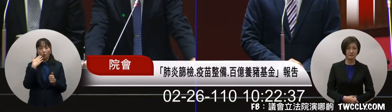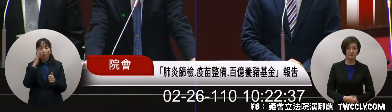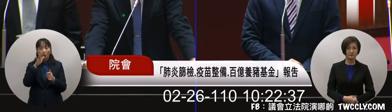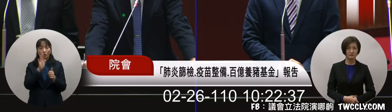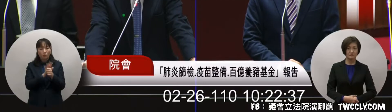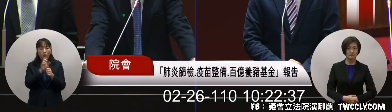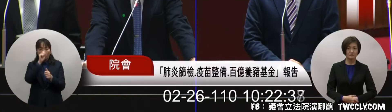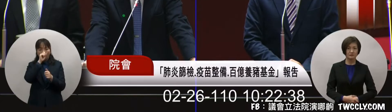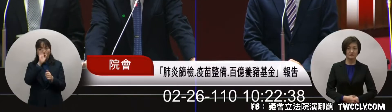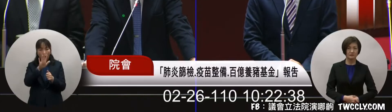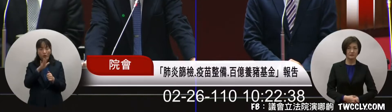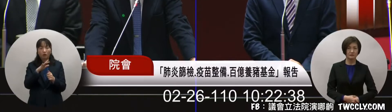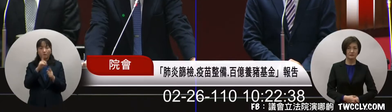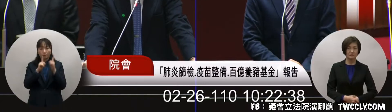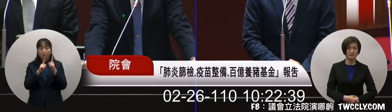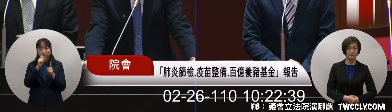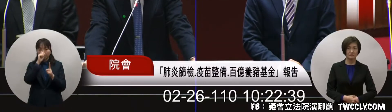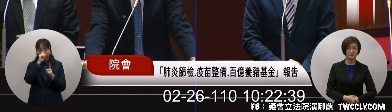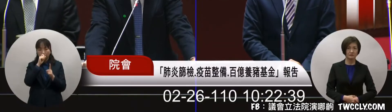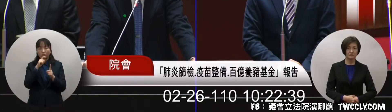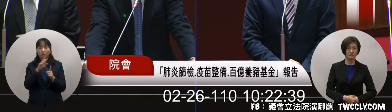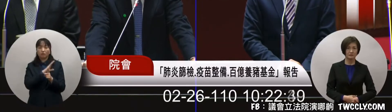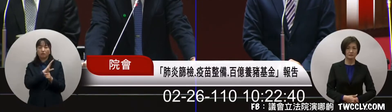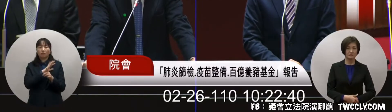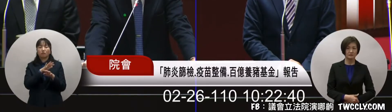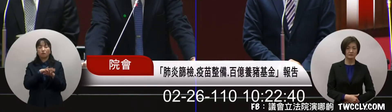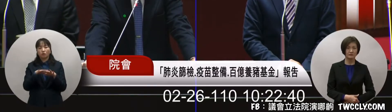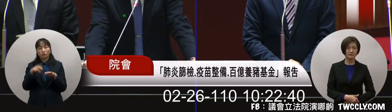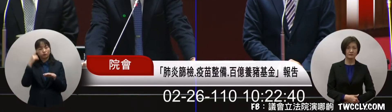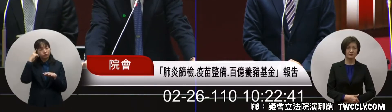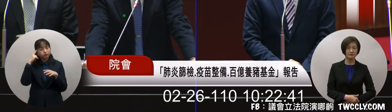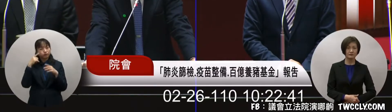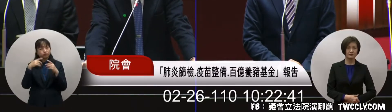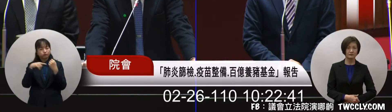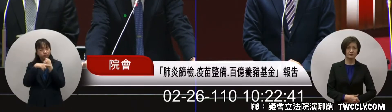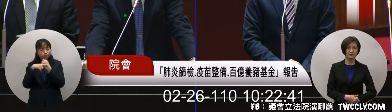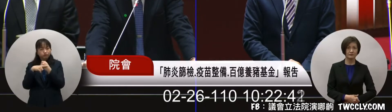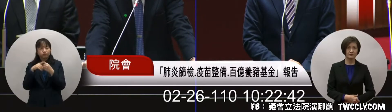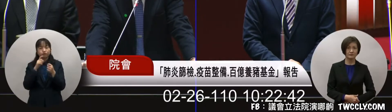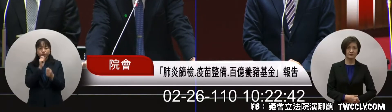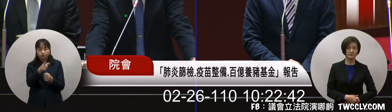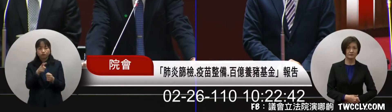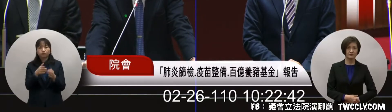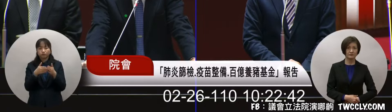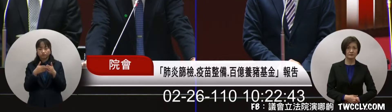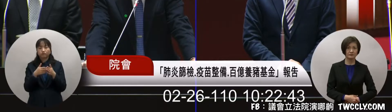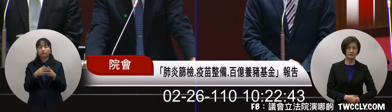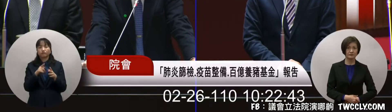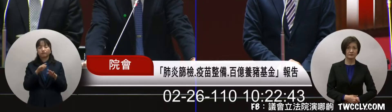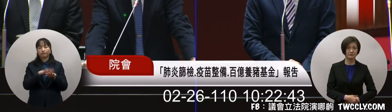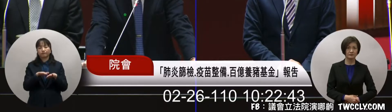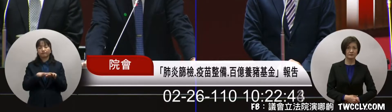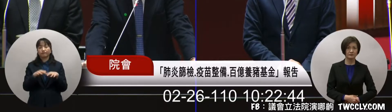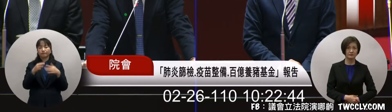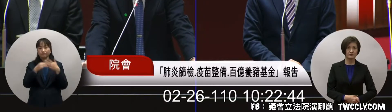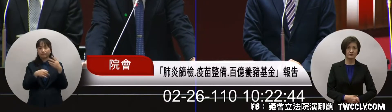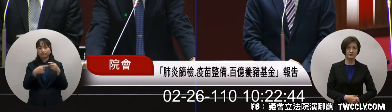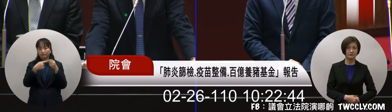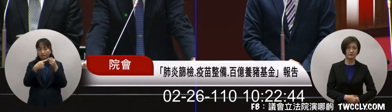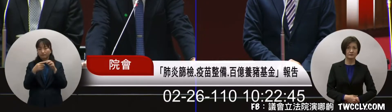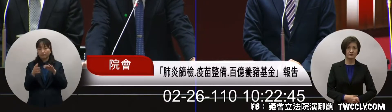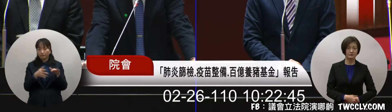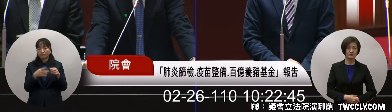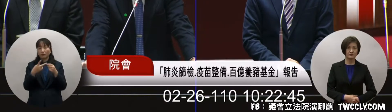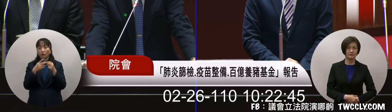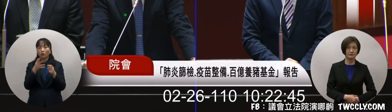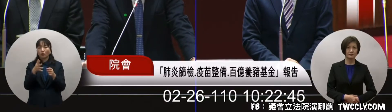效的哈，是比较好的。那当然哈，我们会想办法来洽购哈，这是第一个原则。然后第二个，